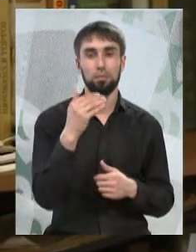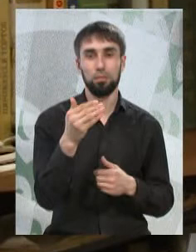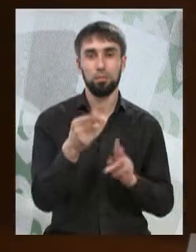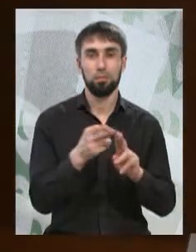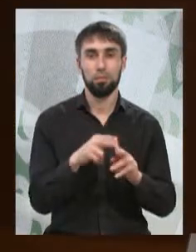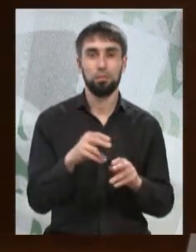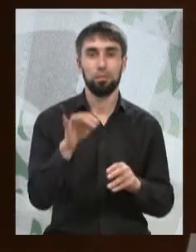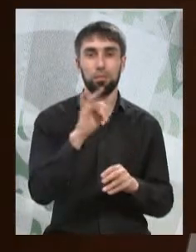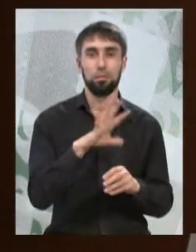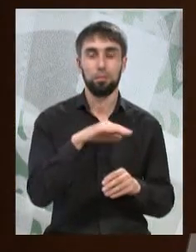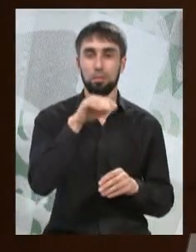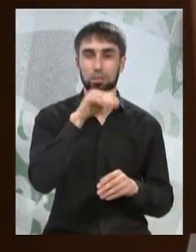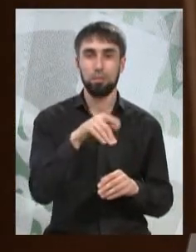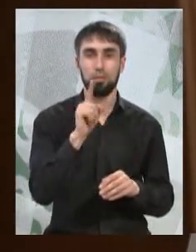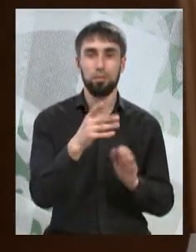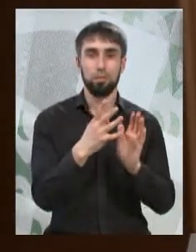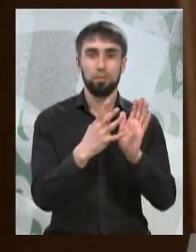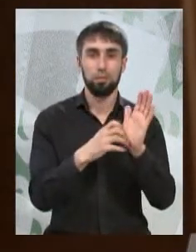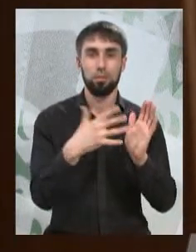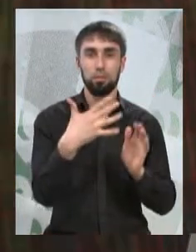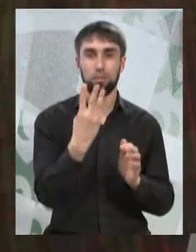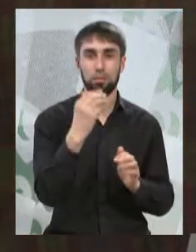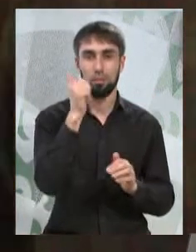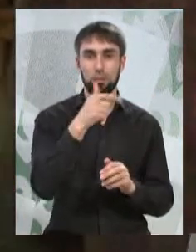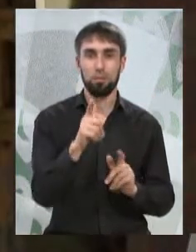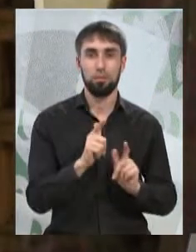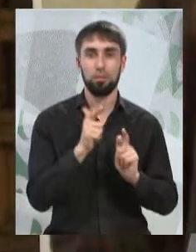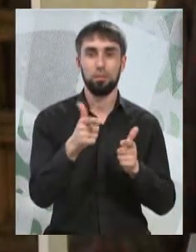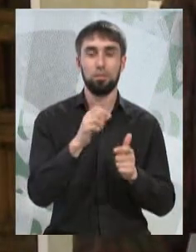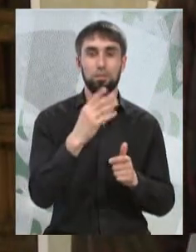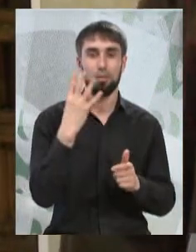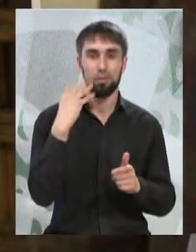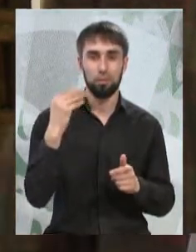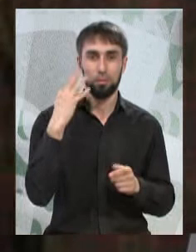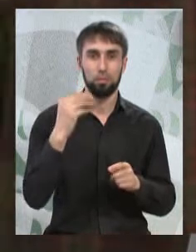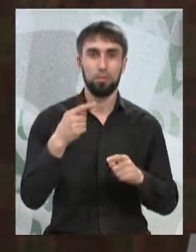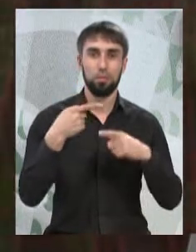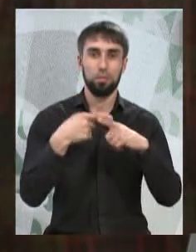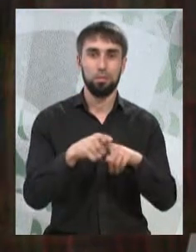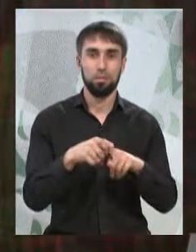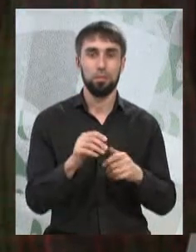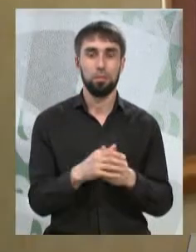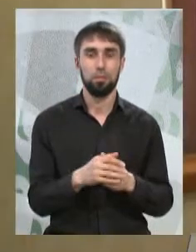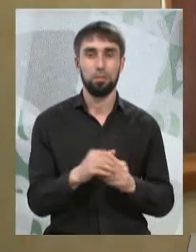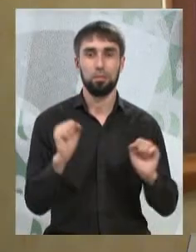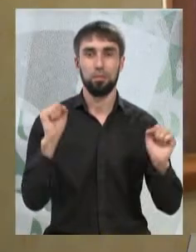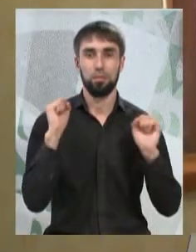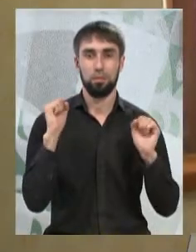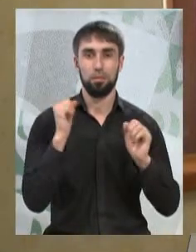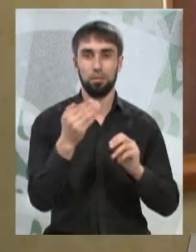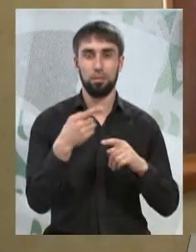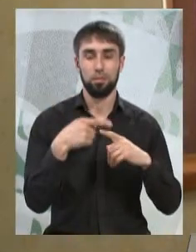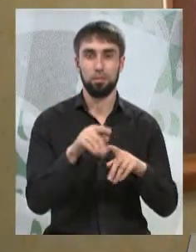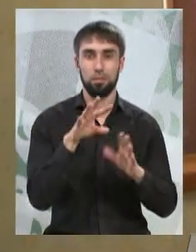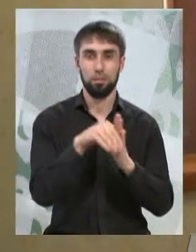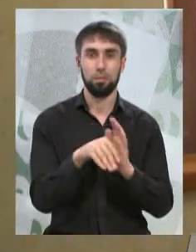профессию. В 1953 году Алихан Ахильгов поступил в Алматинский физкультурный техникум. А через год, в 14-летнем возрасте,